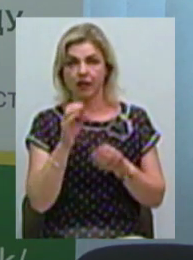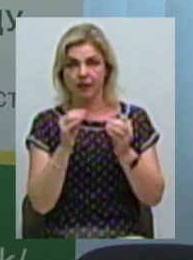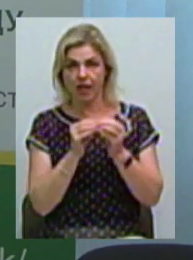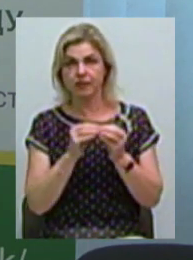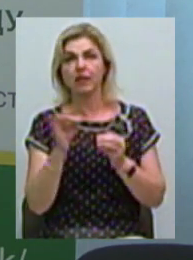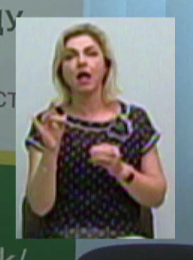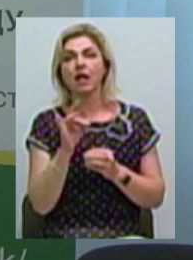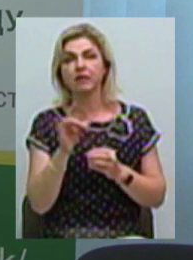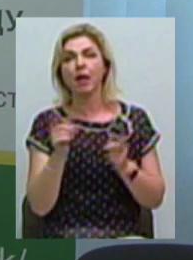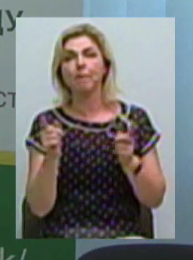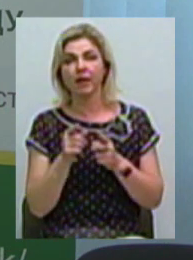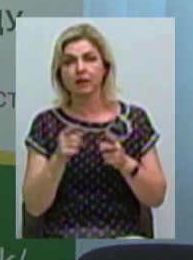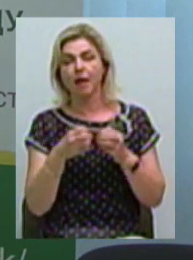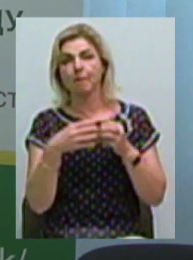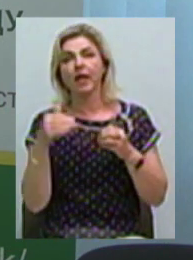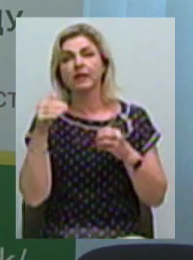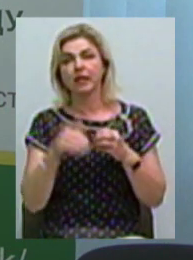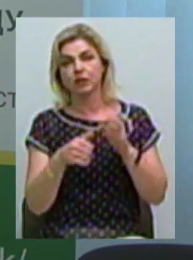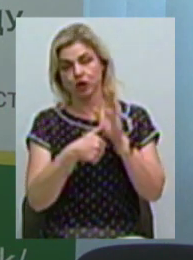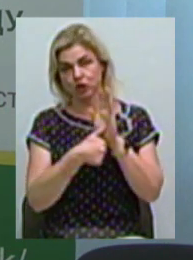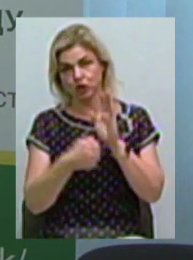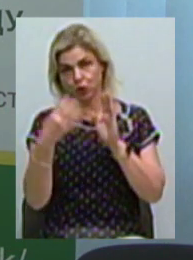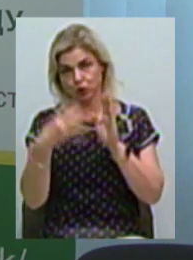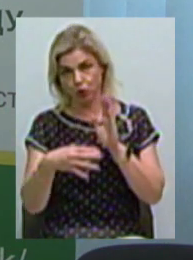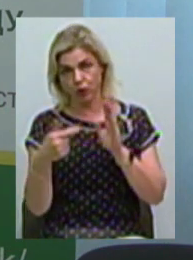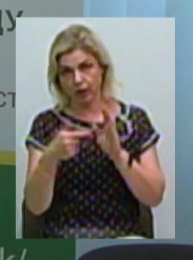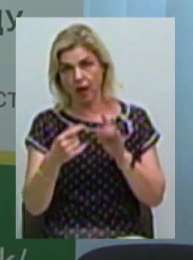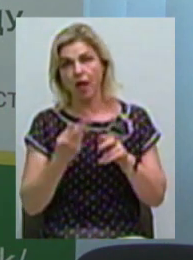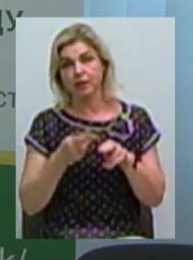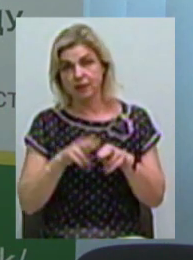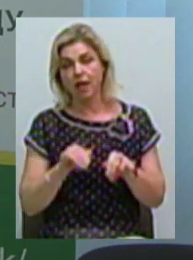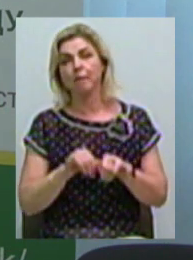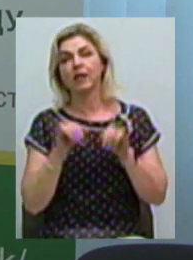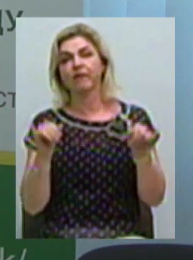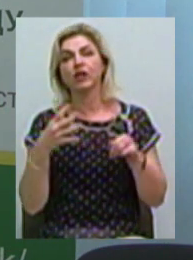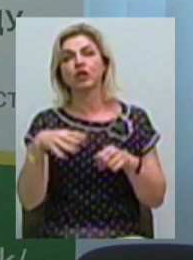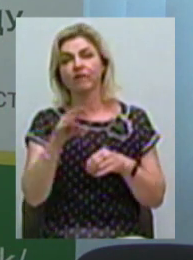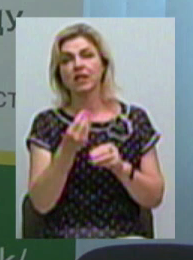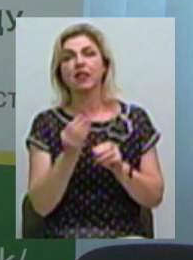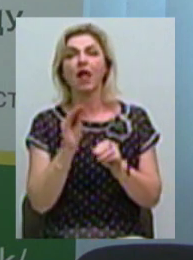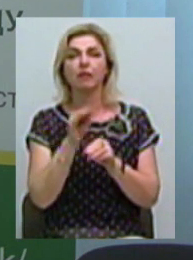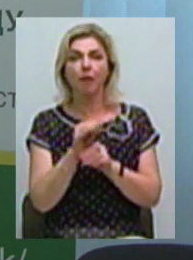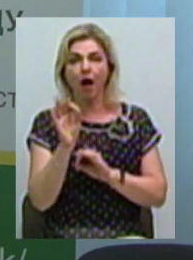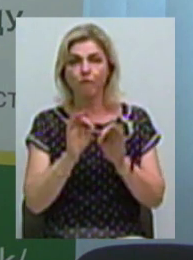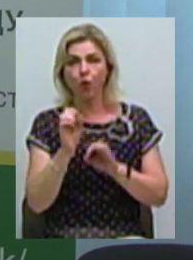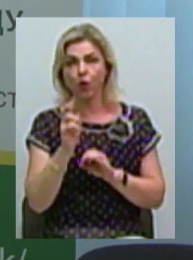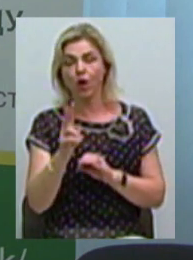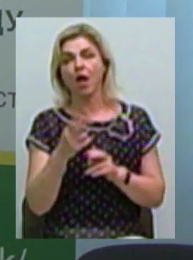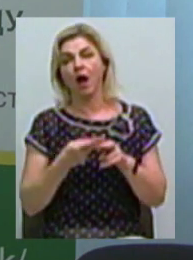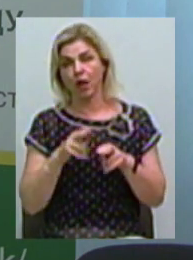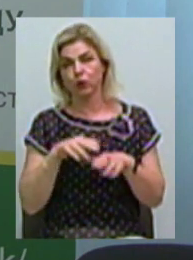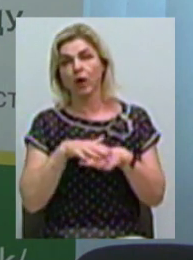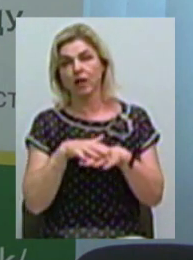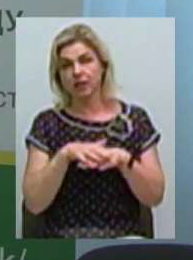розмірів мінімальної, це 15 640. Це підвищення всіх надбавок, підвищень, розмір яких розраховується